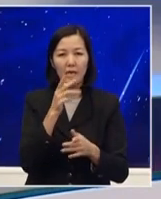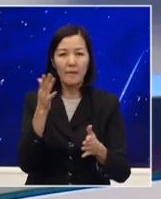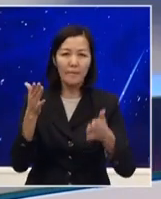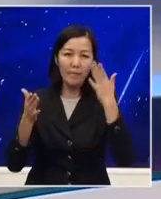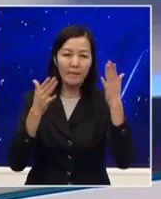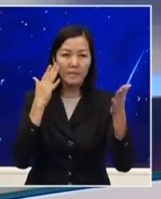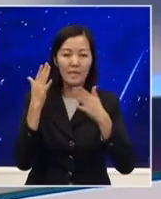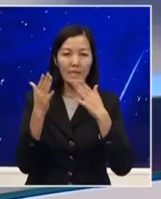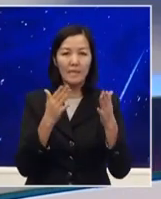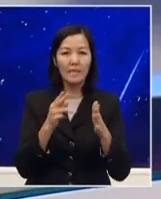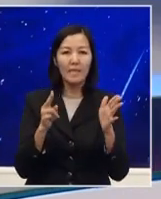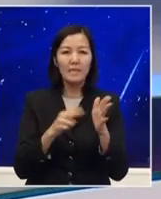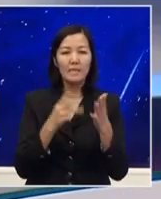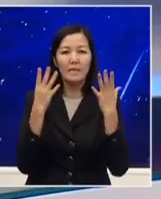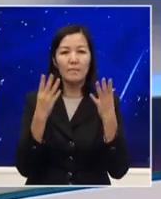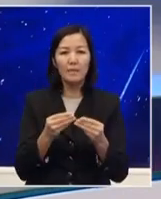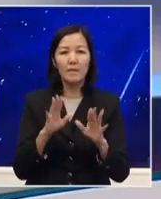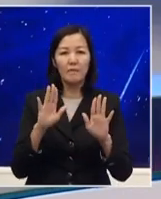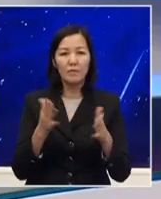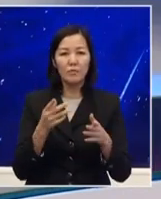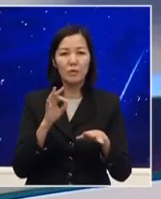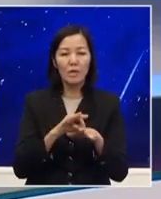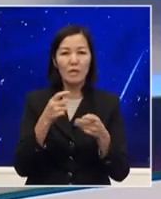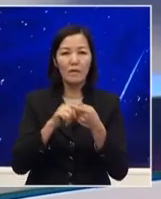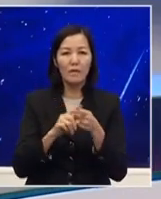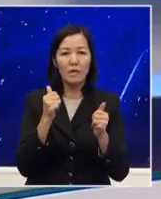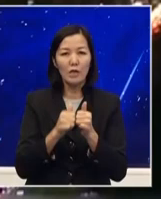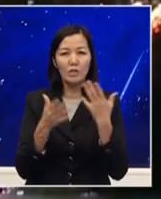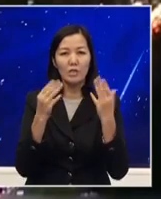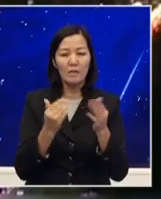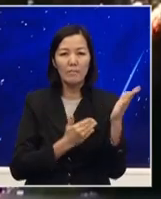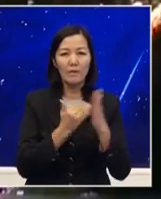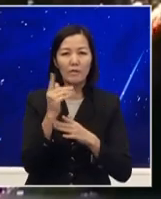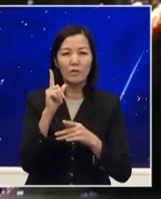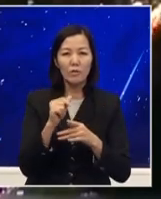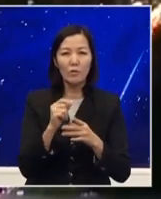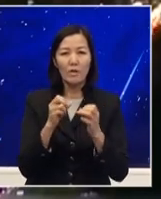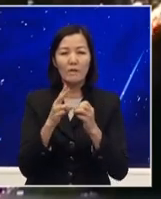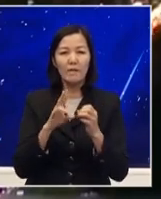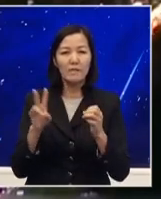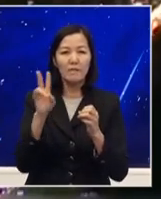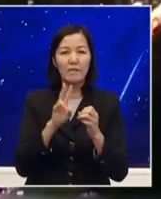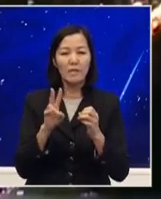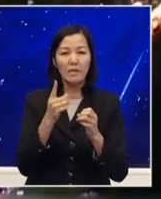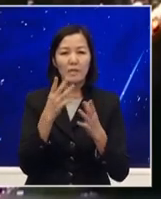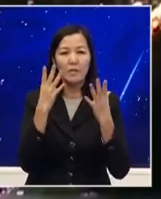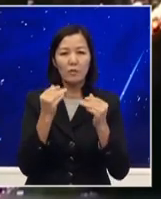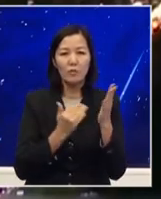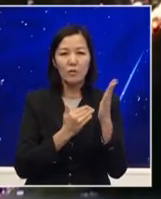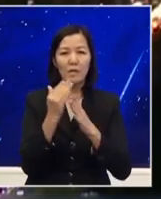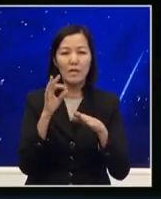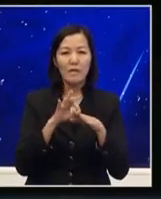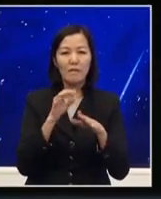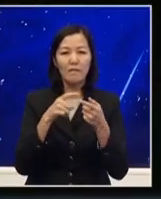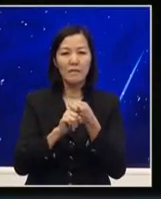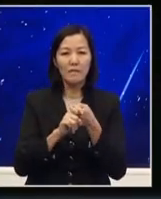уже 7 дней число вновь выявленных случаев коронавируса ежедневно превышает сотню. А 12 ноября суточный прирост